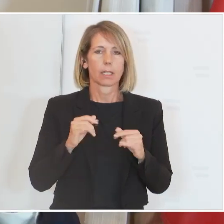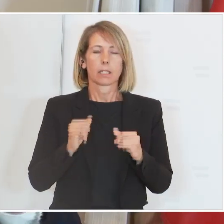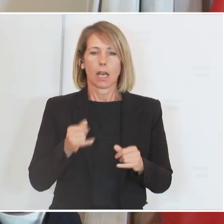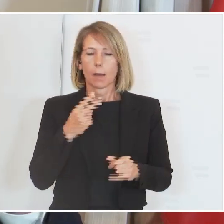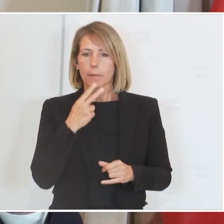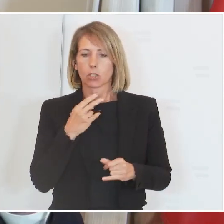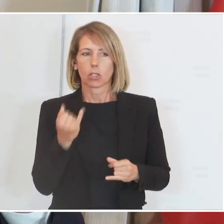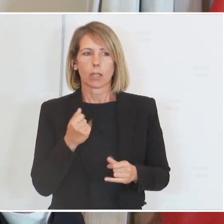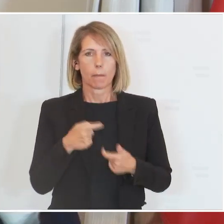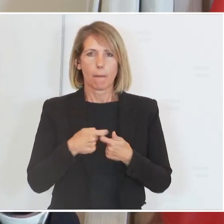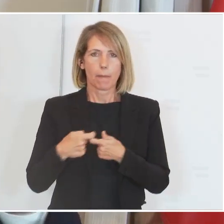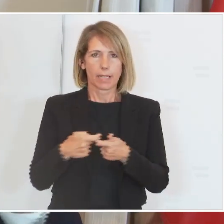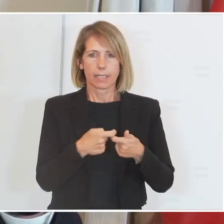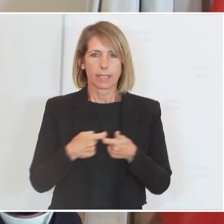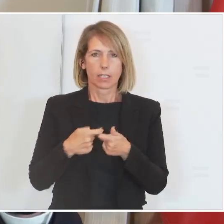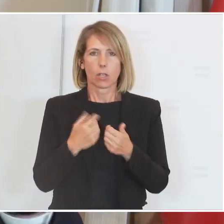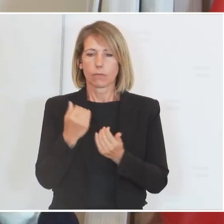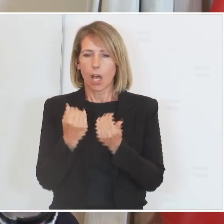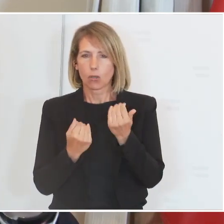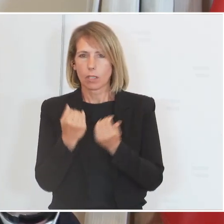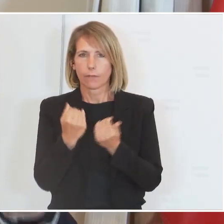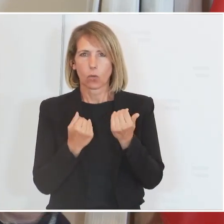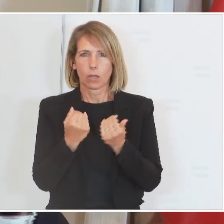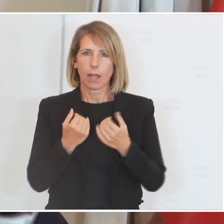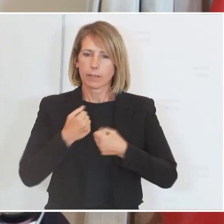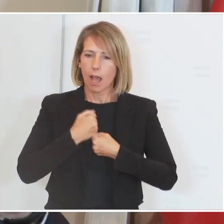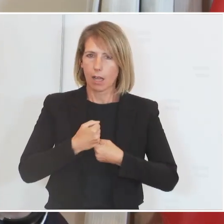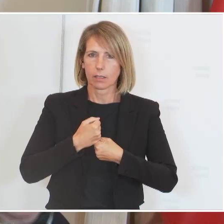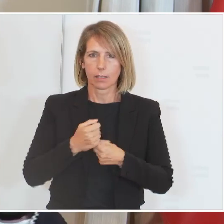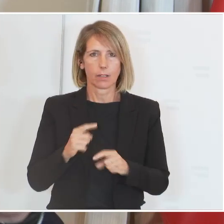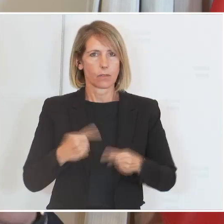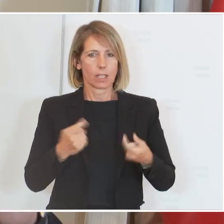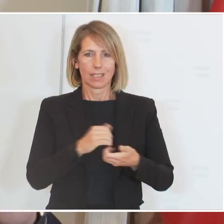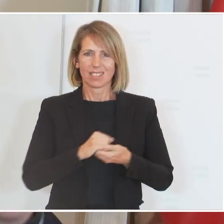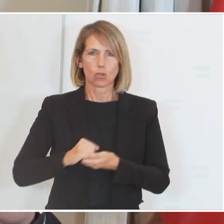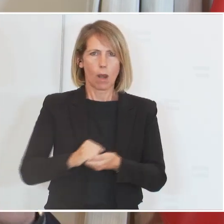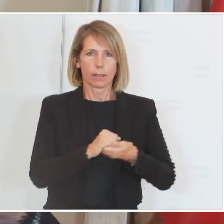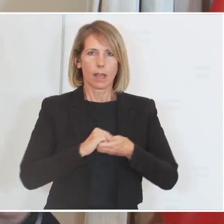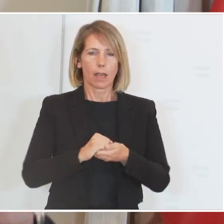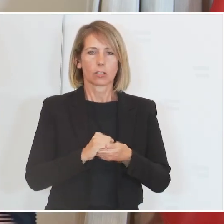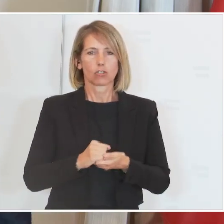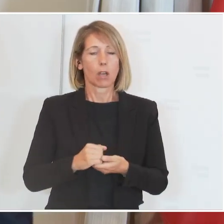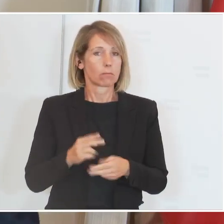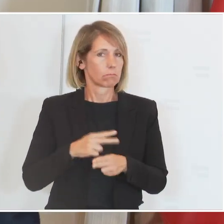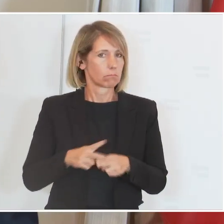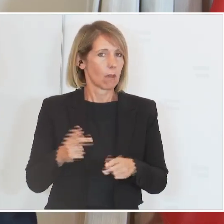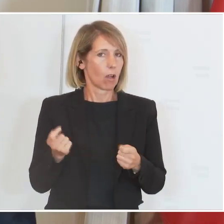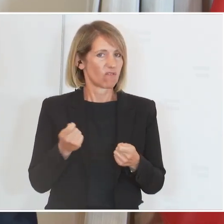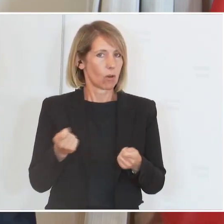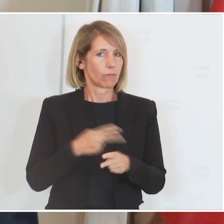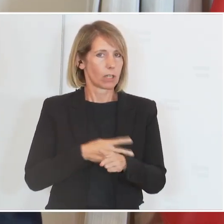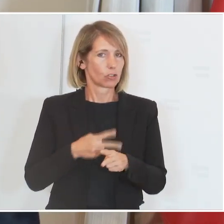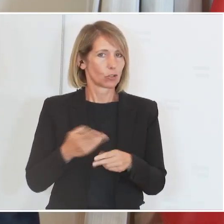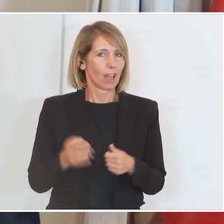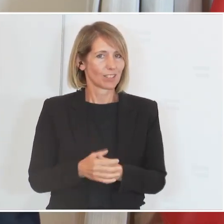in der Gesellschaft zu erhalten, so wie wir sind. Wir sind ein solidarischer Wohlfahrtsstaat in Österreich. Deswegen geht es uns auch